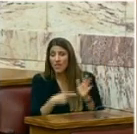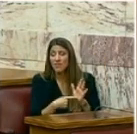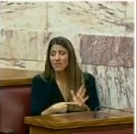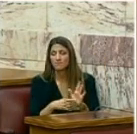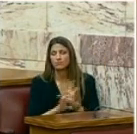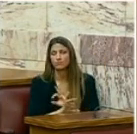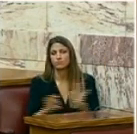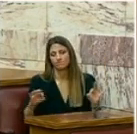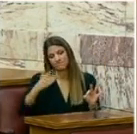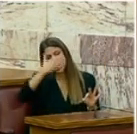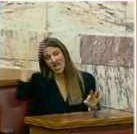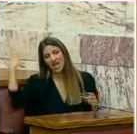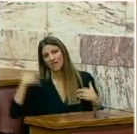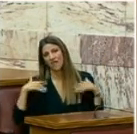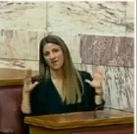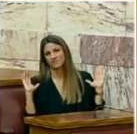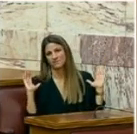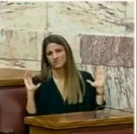Αυτή είναι μια πραγματική